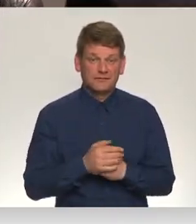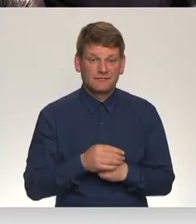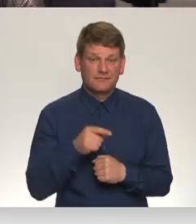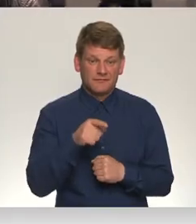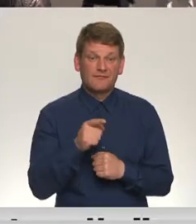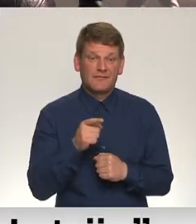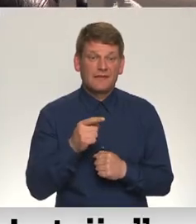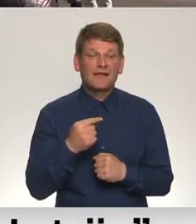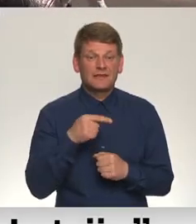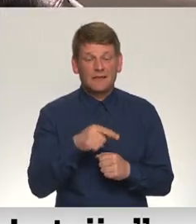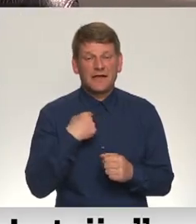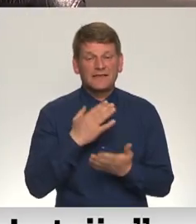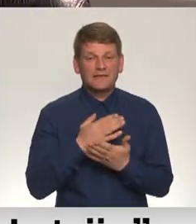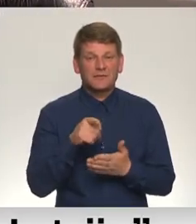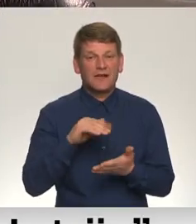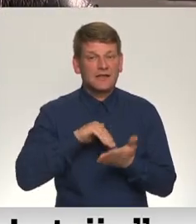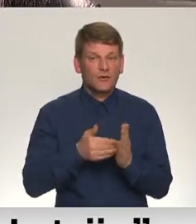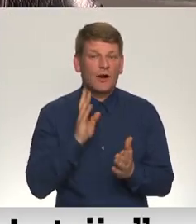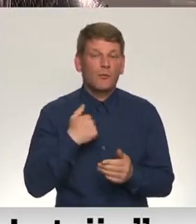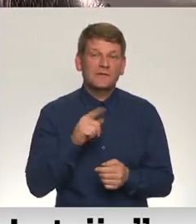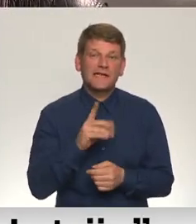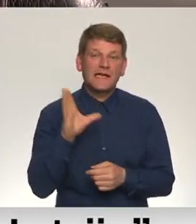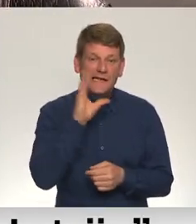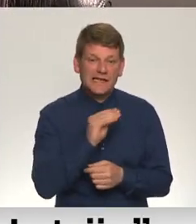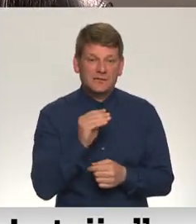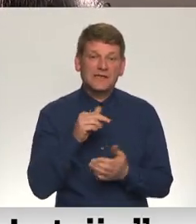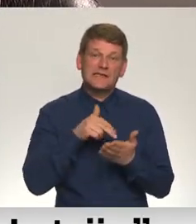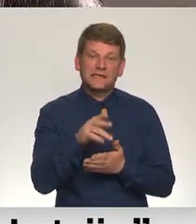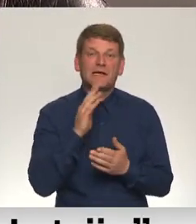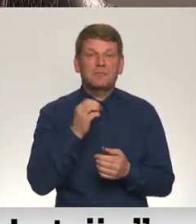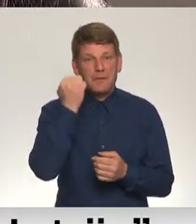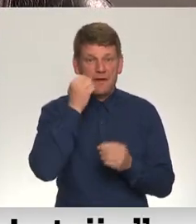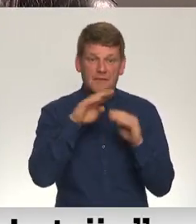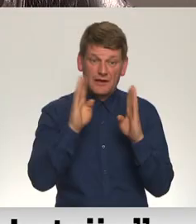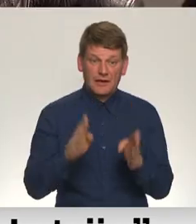Mēs esam tādā situācijā, ka mums ir iespēja likt ziedus pie pieminekļa, bet